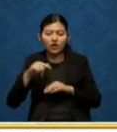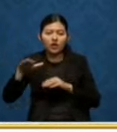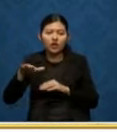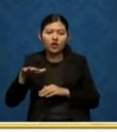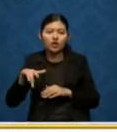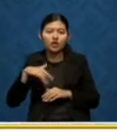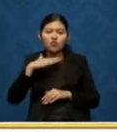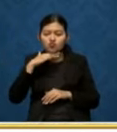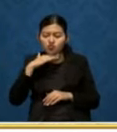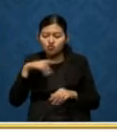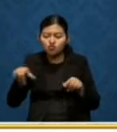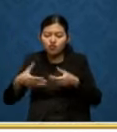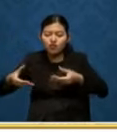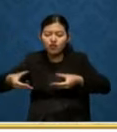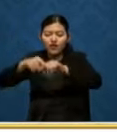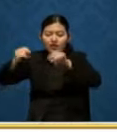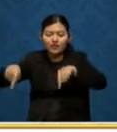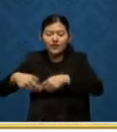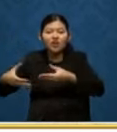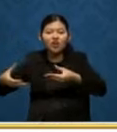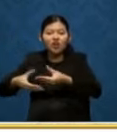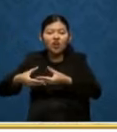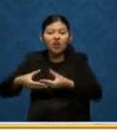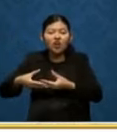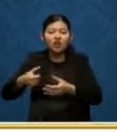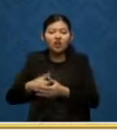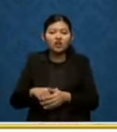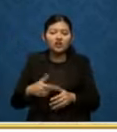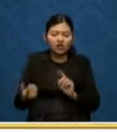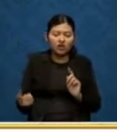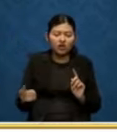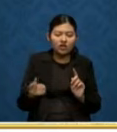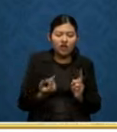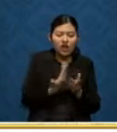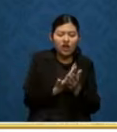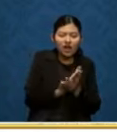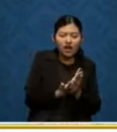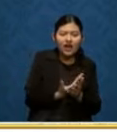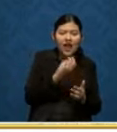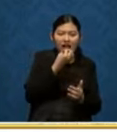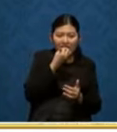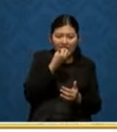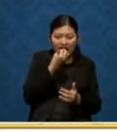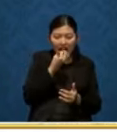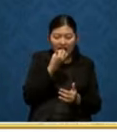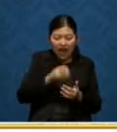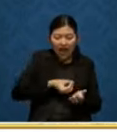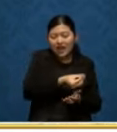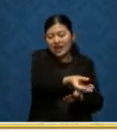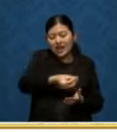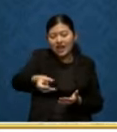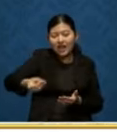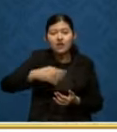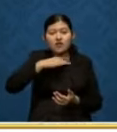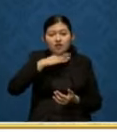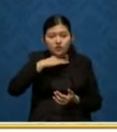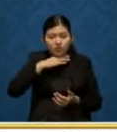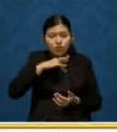นะครับทำให้เกิดราคาเนื้อหมูที่ตกต่ำนะครับสวนทางกับต้นทุนราคาอาหารสัตว์ที่สูงขึ้นอย่างเป็นสวัสดิการนะครับ